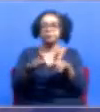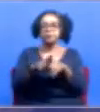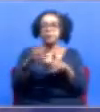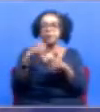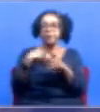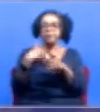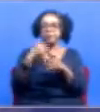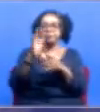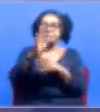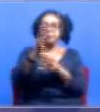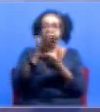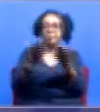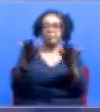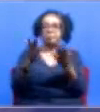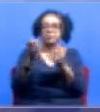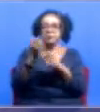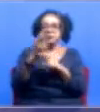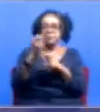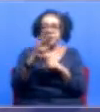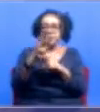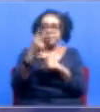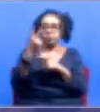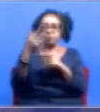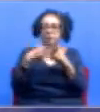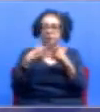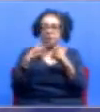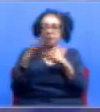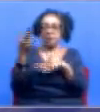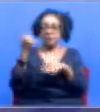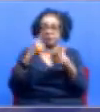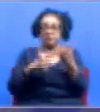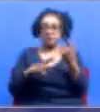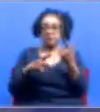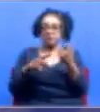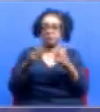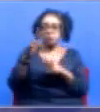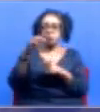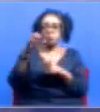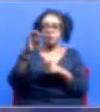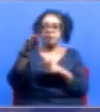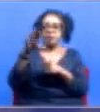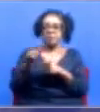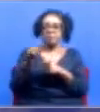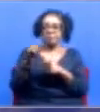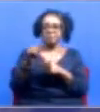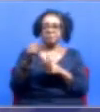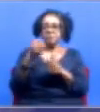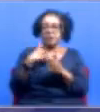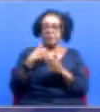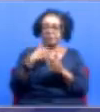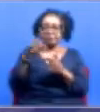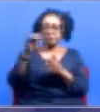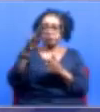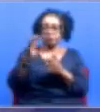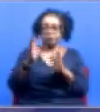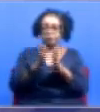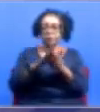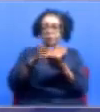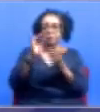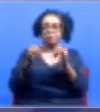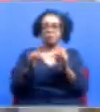yao mnamo Disemba tarehe 28 mwaka jana eneo la Ugenya Magharibi. Tumpate mwanahabari wetu Rose Wangoi na